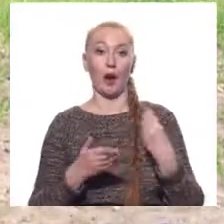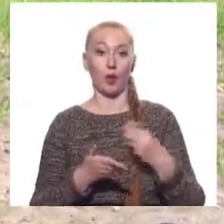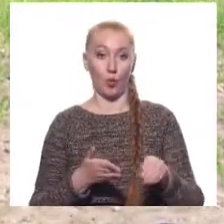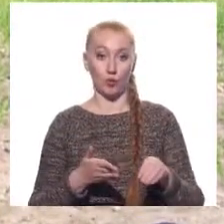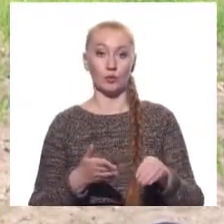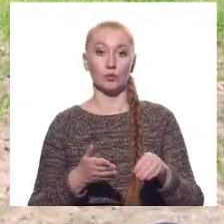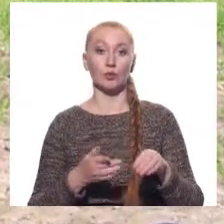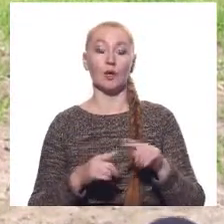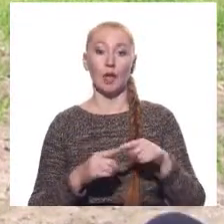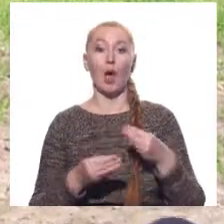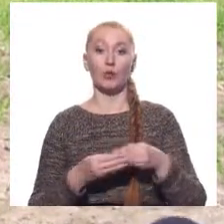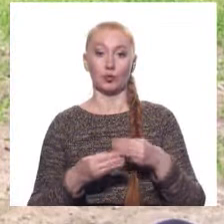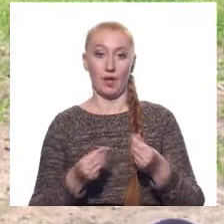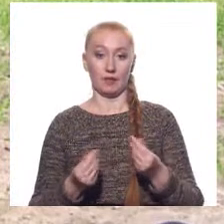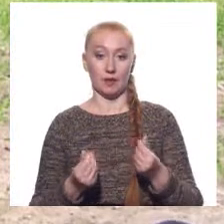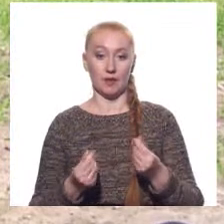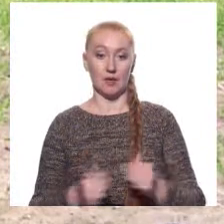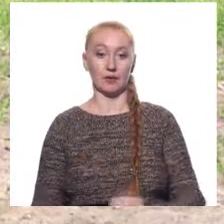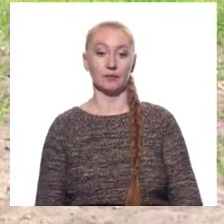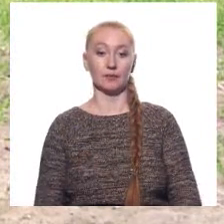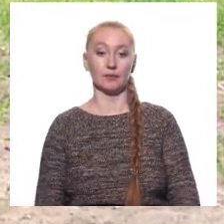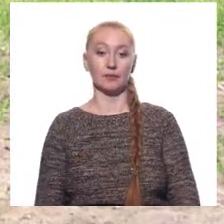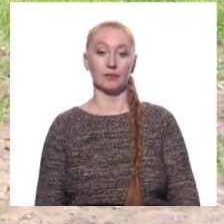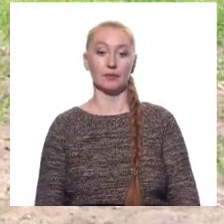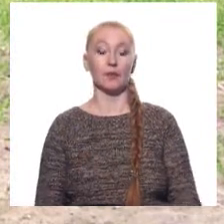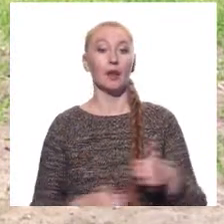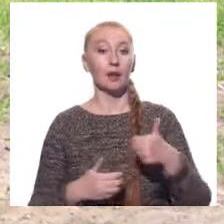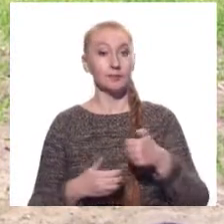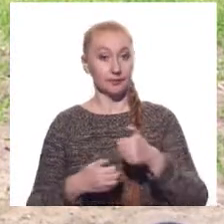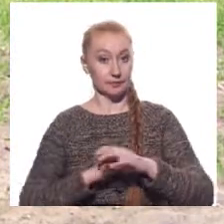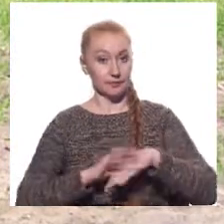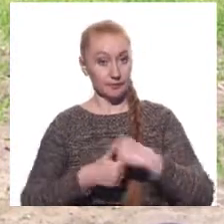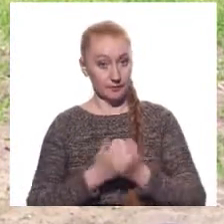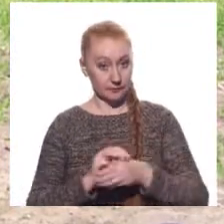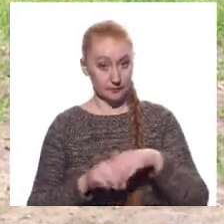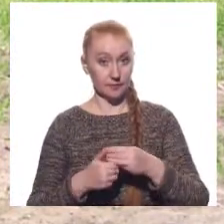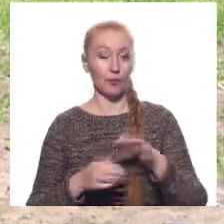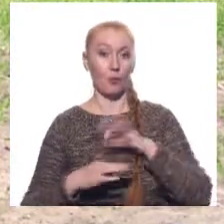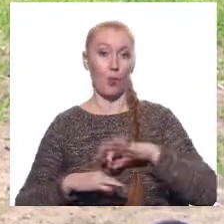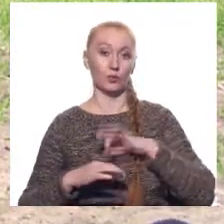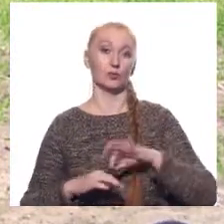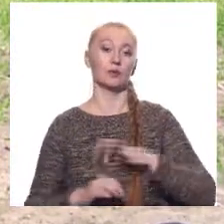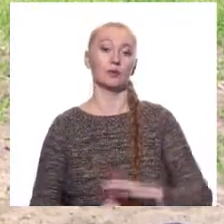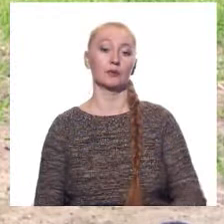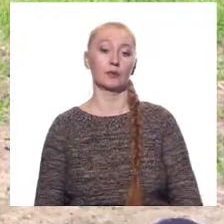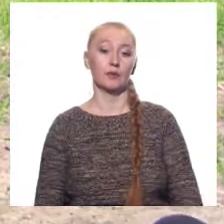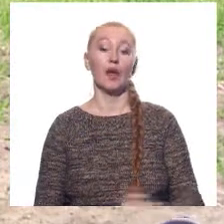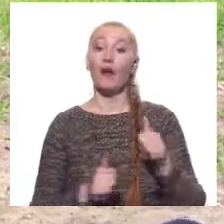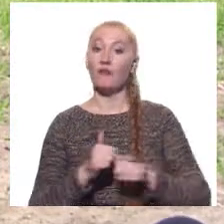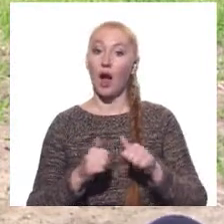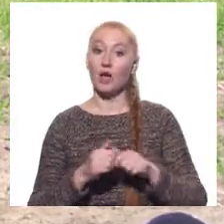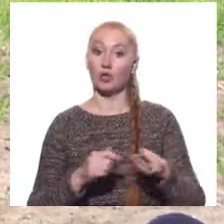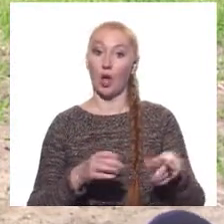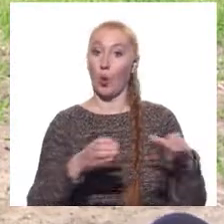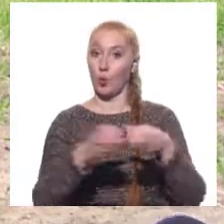приобретені були за бюджетні гроші. Вот, дезактин, дезсредства, которым мы пользуемся, и в каждой группе